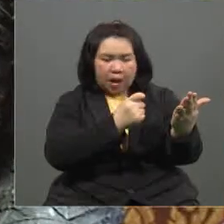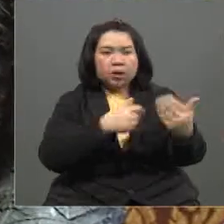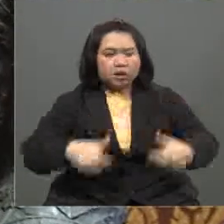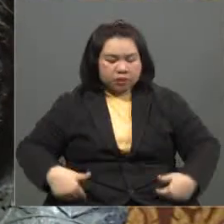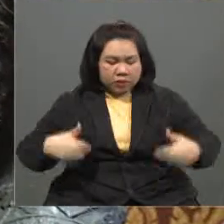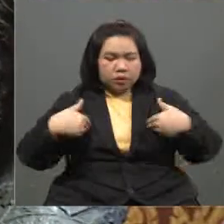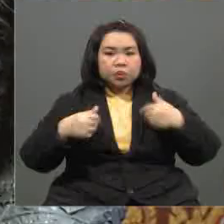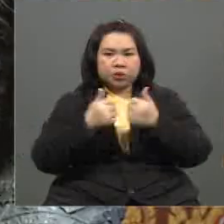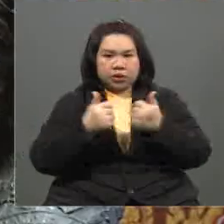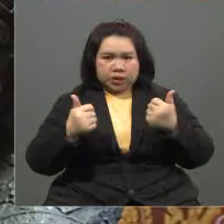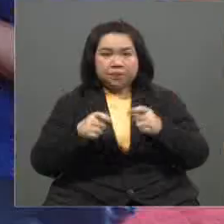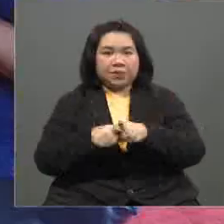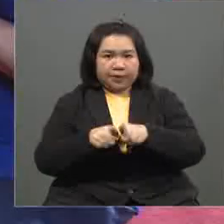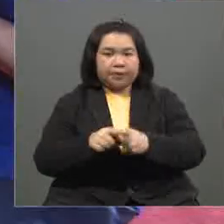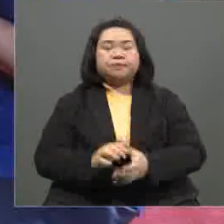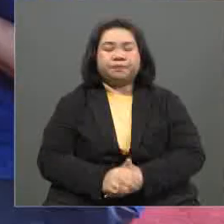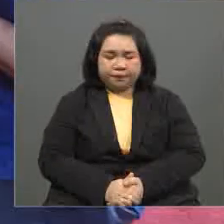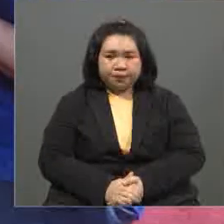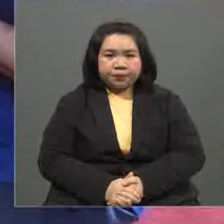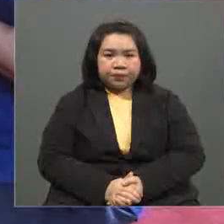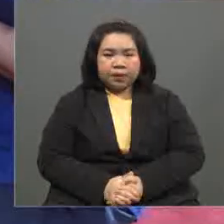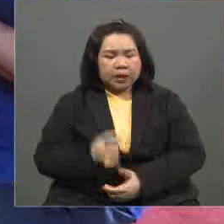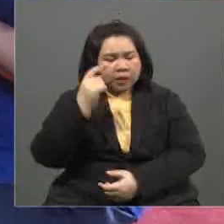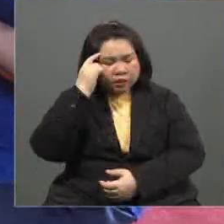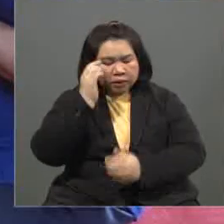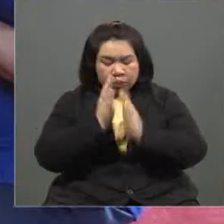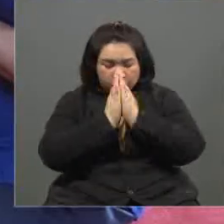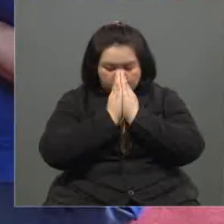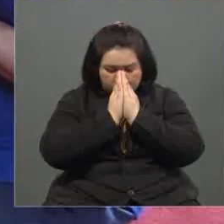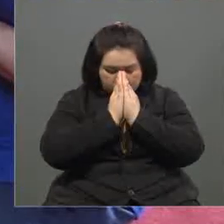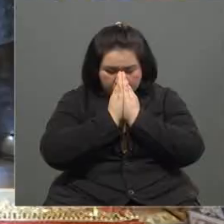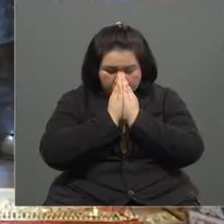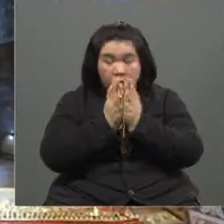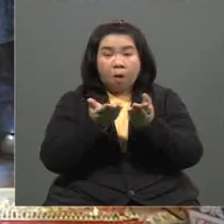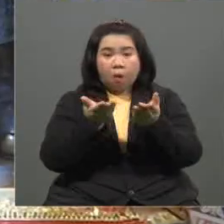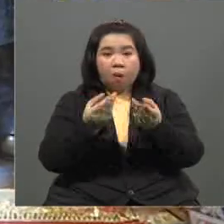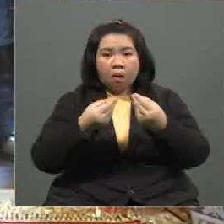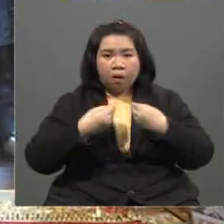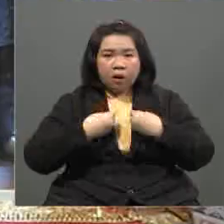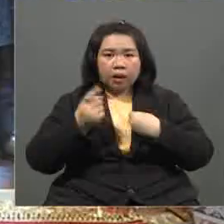ก่ชีวิตพร้อมตั้งจิตอธิษฐานขอสมเด็จพระบูรพมหากษัตริยาธิรา